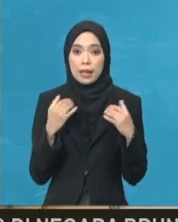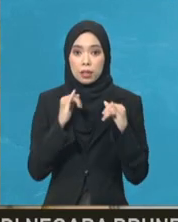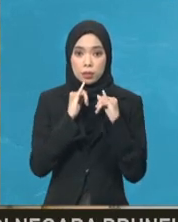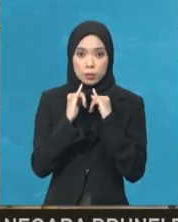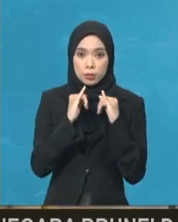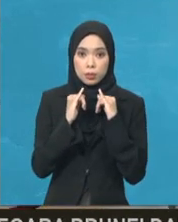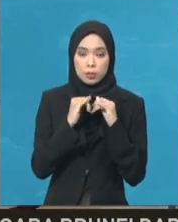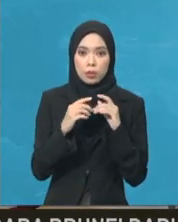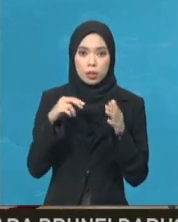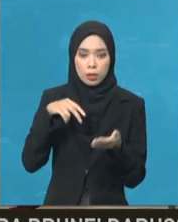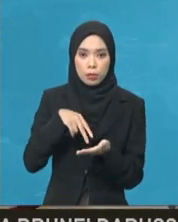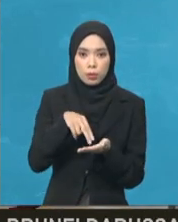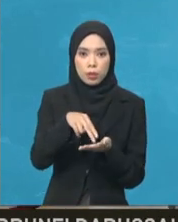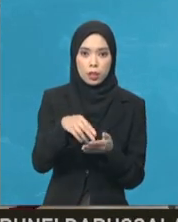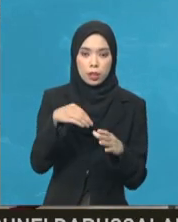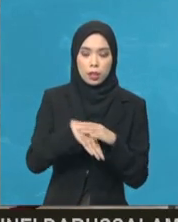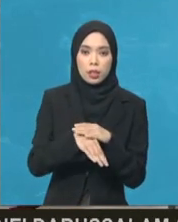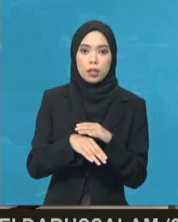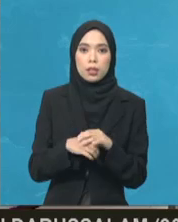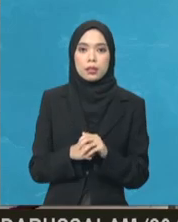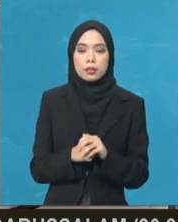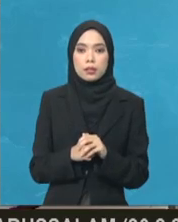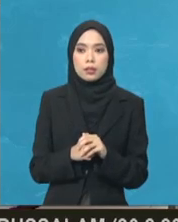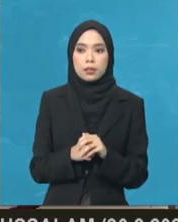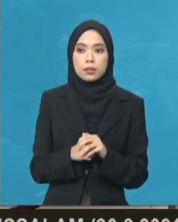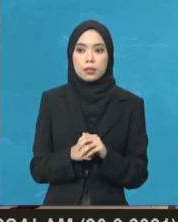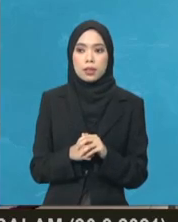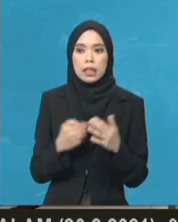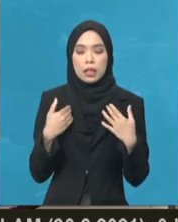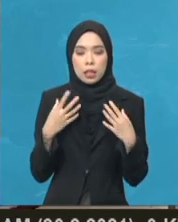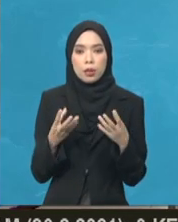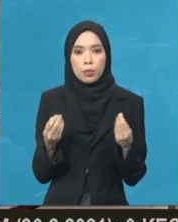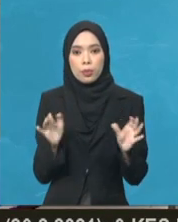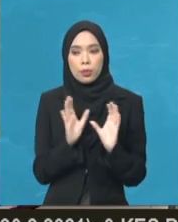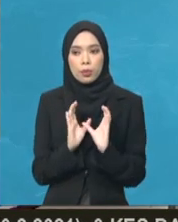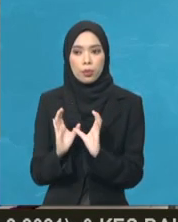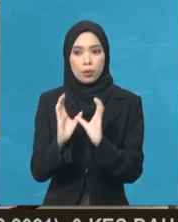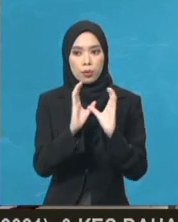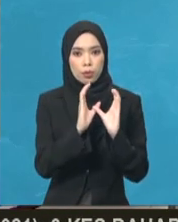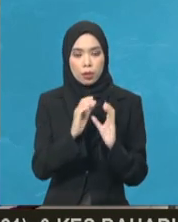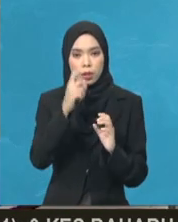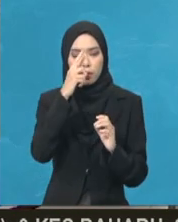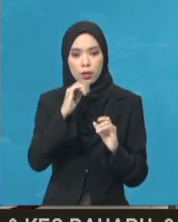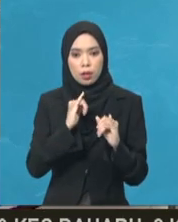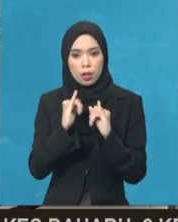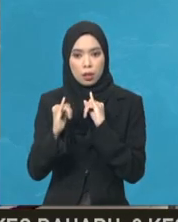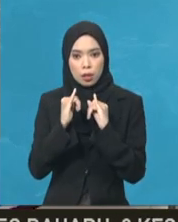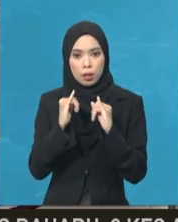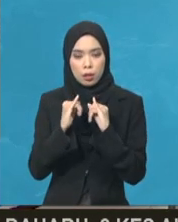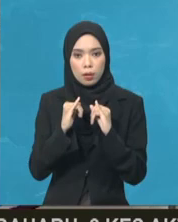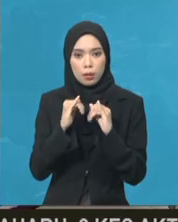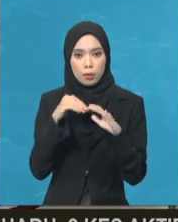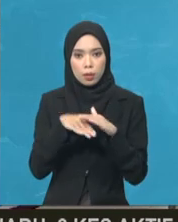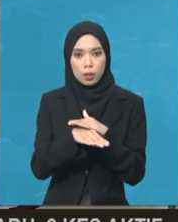beberapa buah syari'at beberapa ikut serta kaidah wakilin videonya jadinya mana-mana